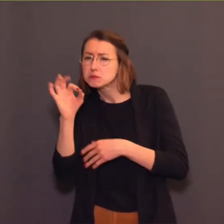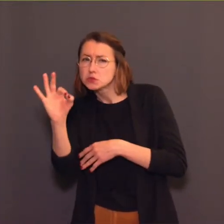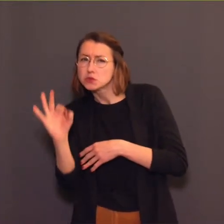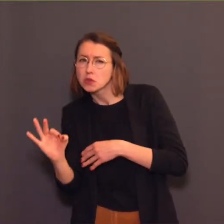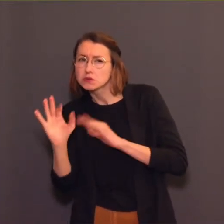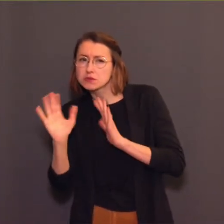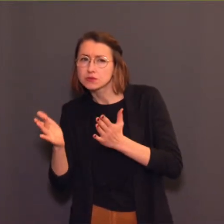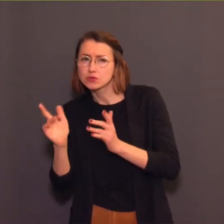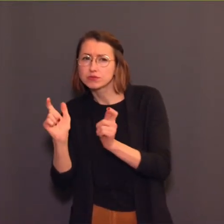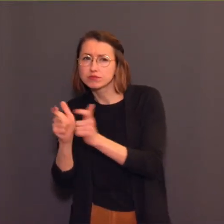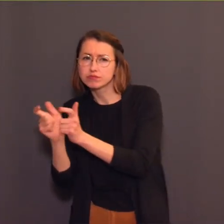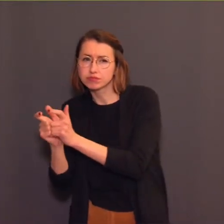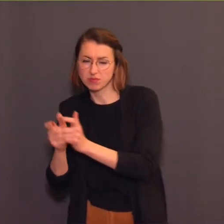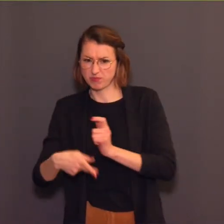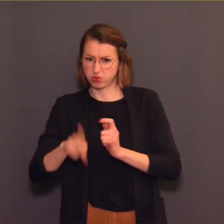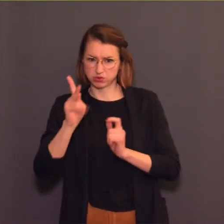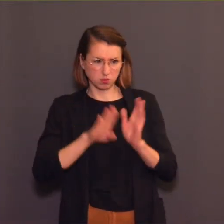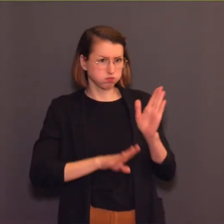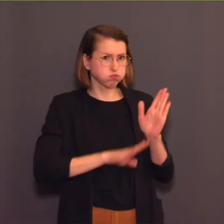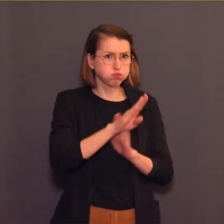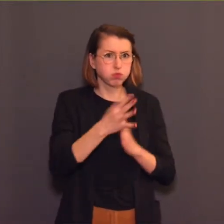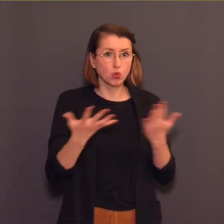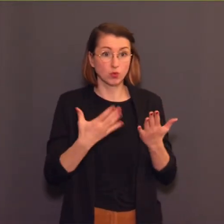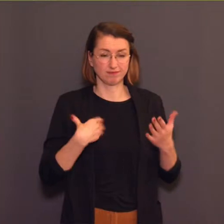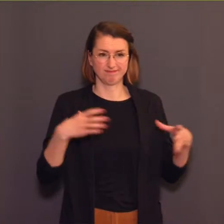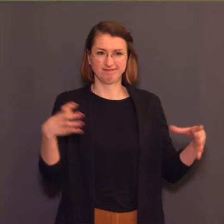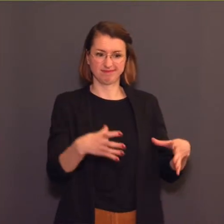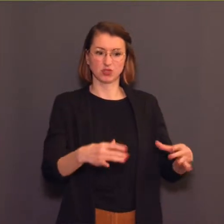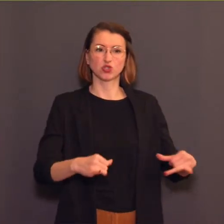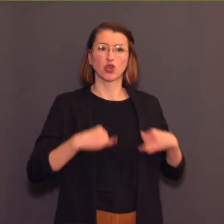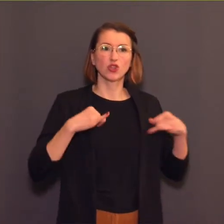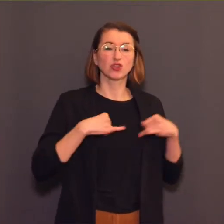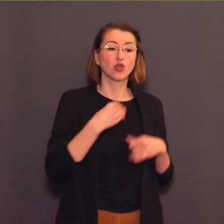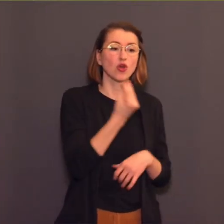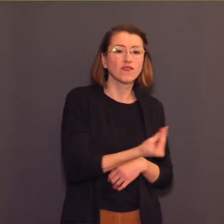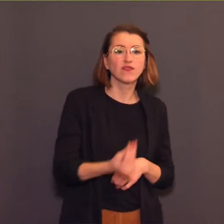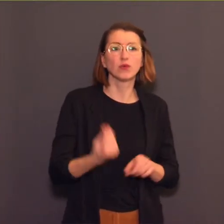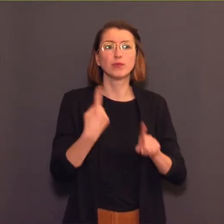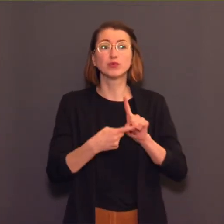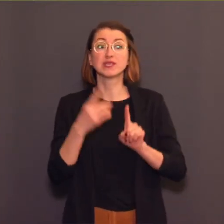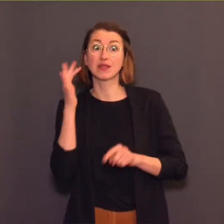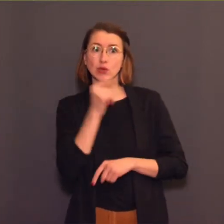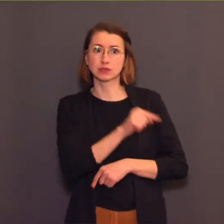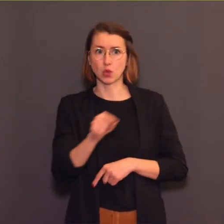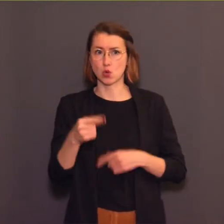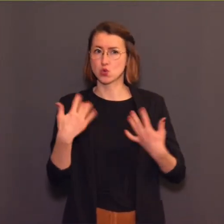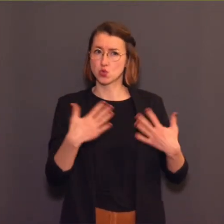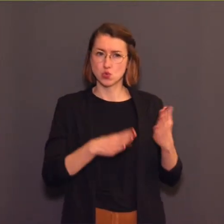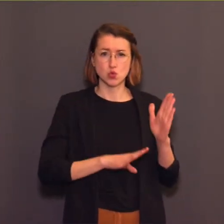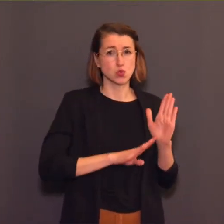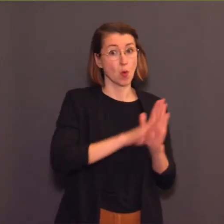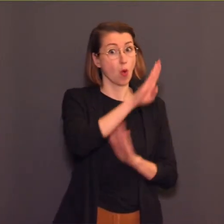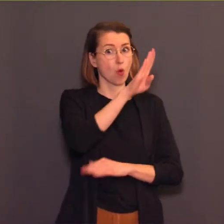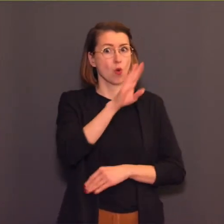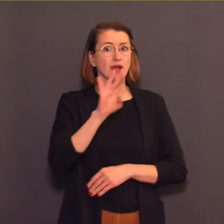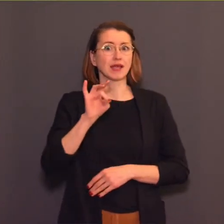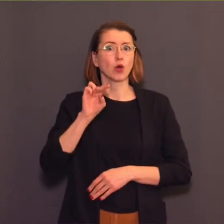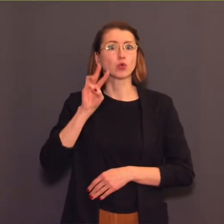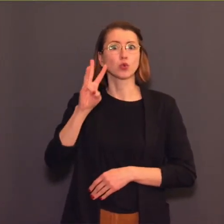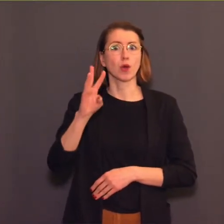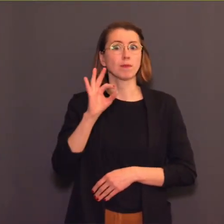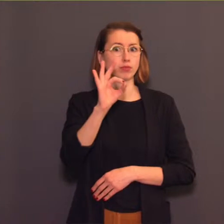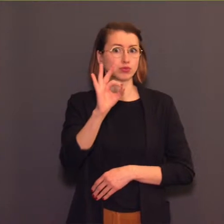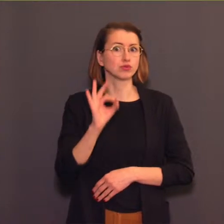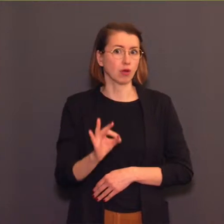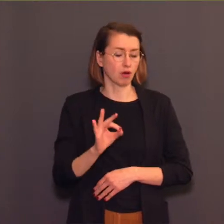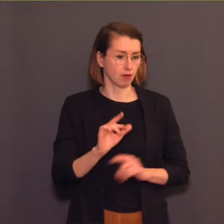chez les personnes jeunes, chez les enfants, les adolescents, avec 43% d'augmentation, ce qui nous amène d'ailleurs en nombre